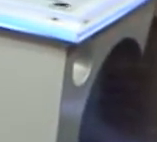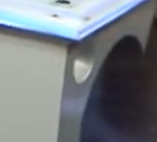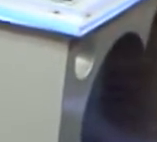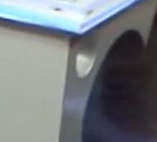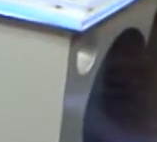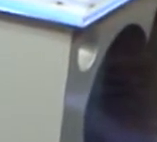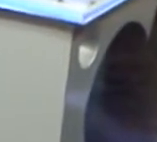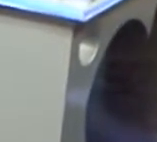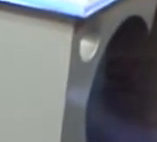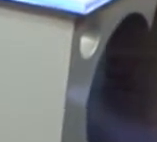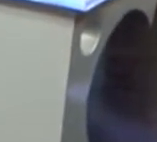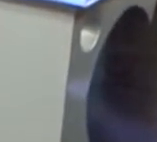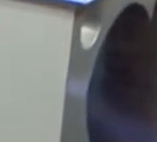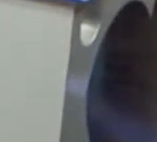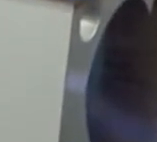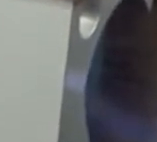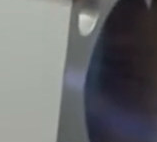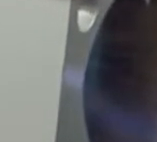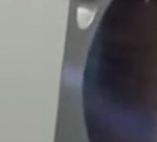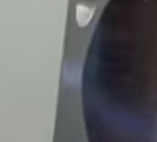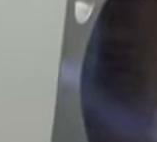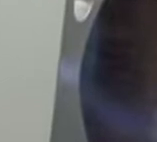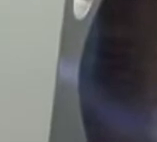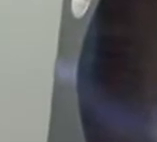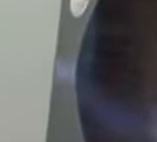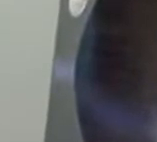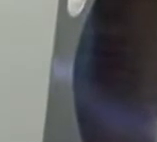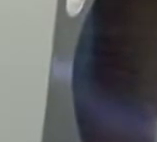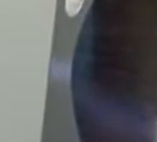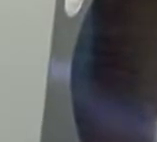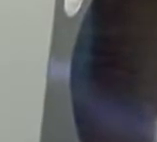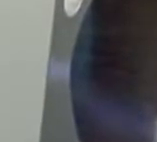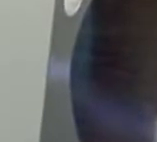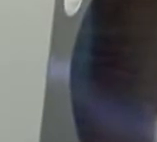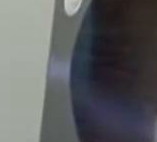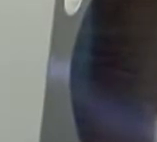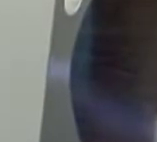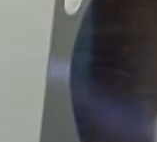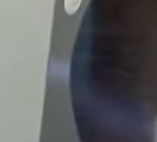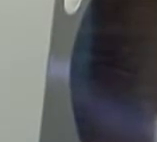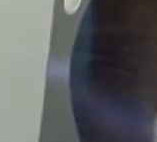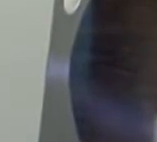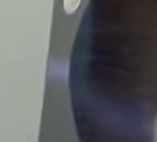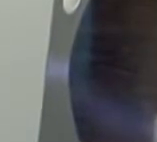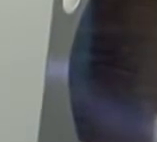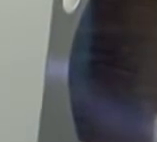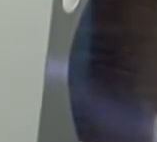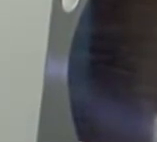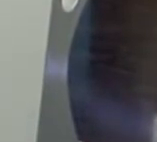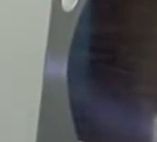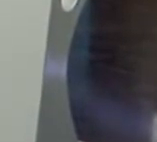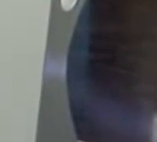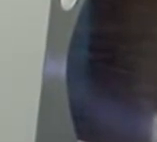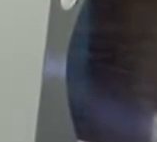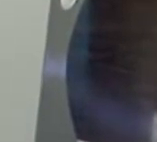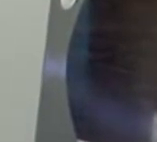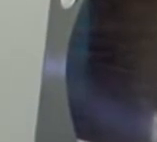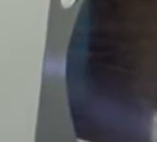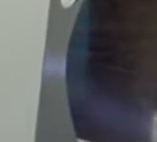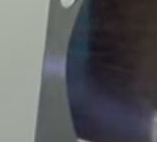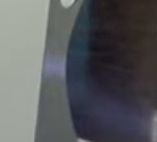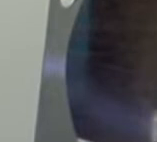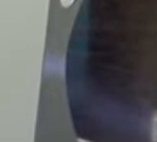ya 29 mwezi wa 6 mwaka 2022. Na bila shaka ni fahari yetu kujumuika nawe hapa kwenye KBC Channel